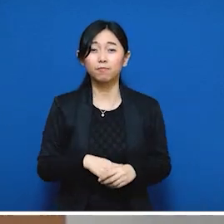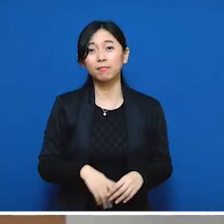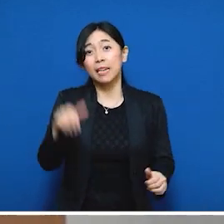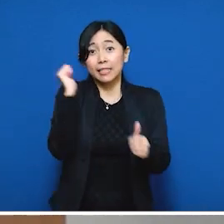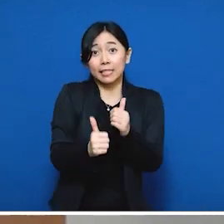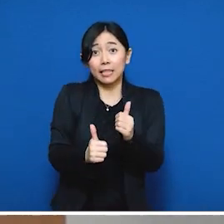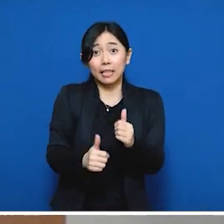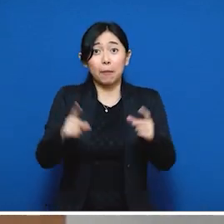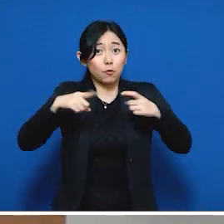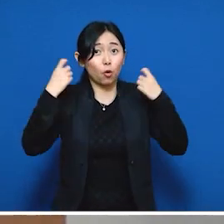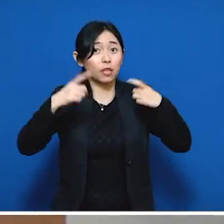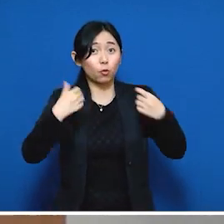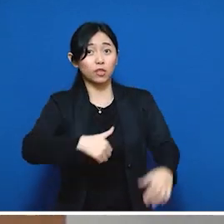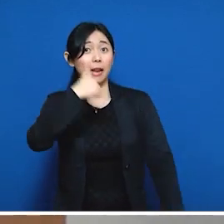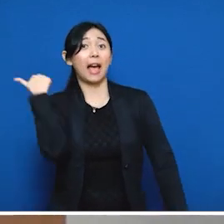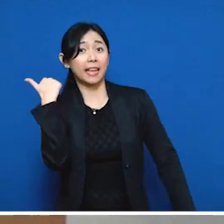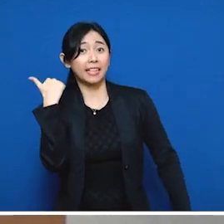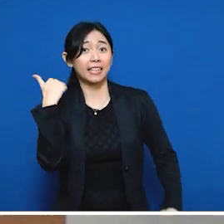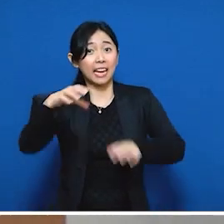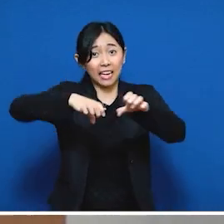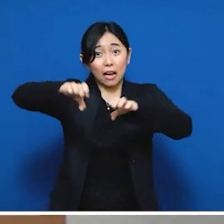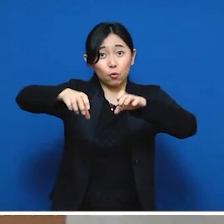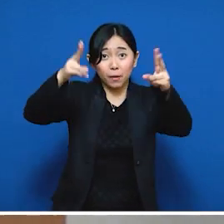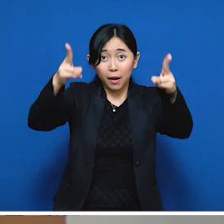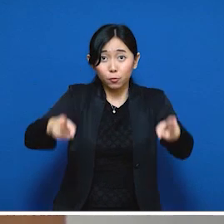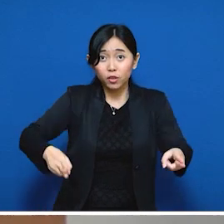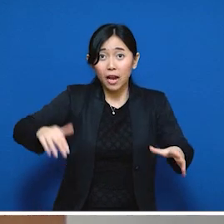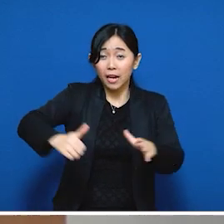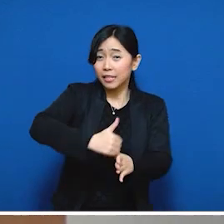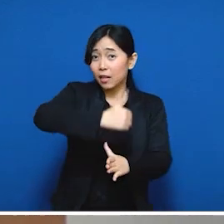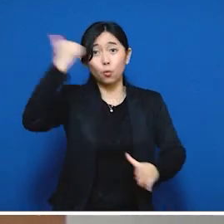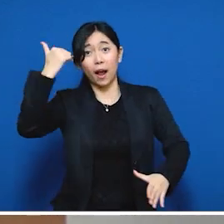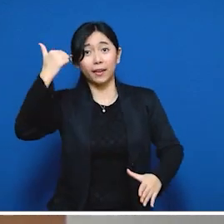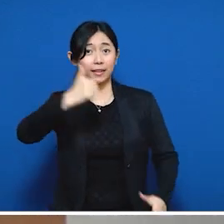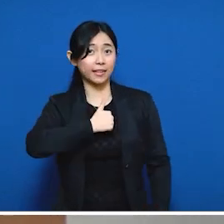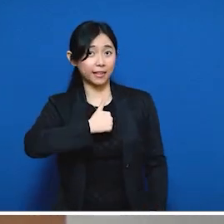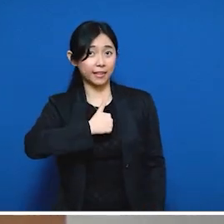Setiap dosa lain yang dilakukan manusia terjadi di luar dirinya.